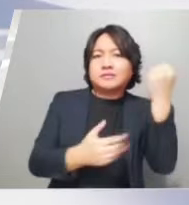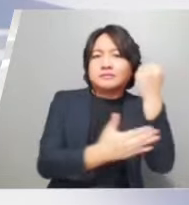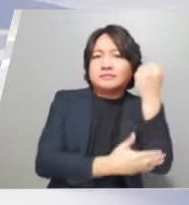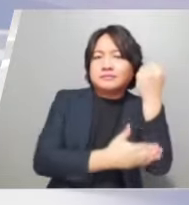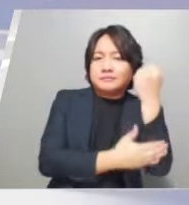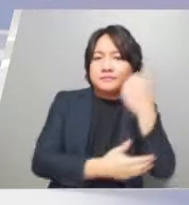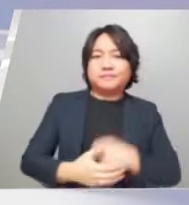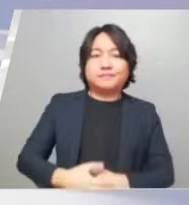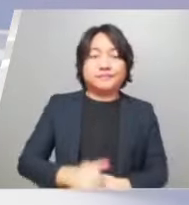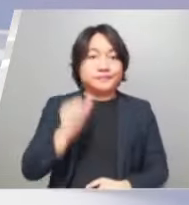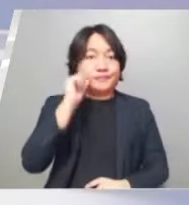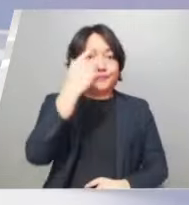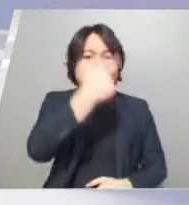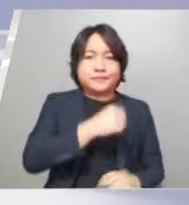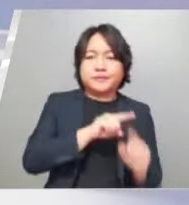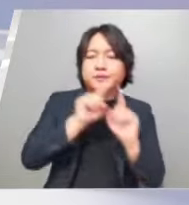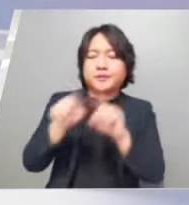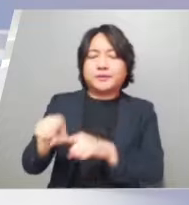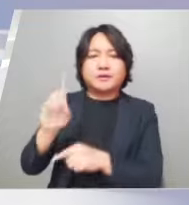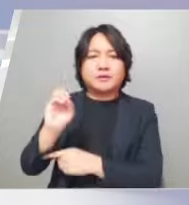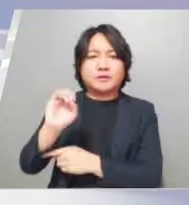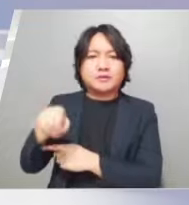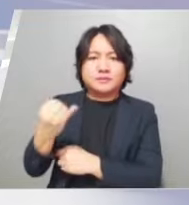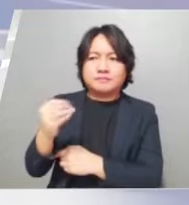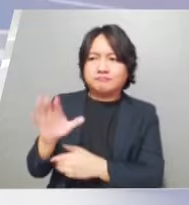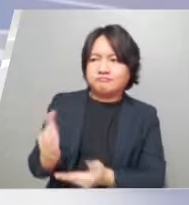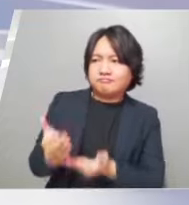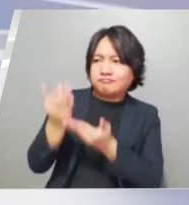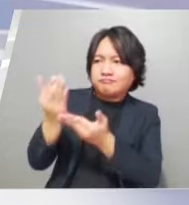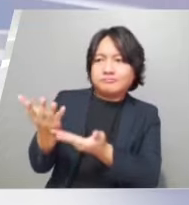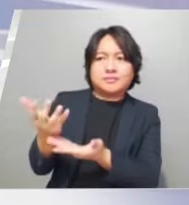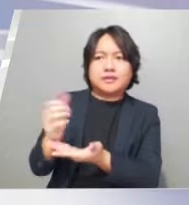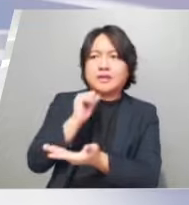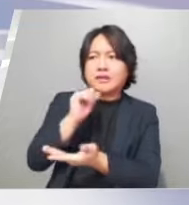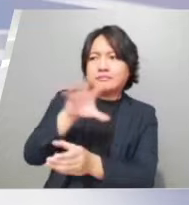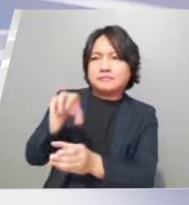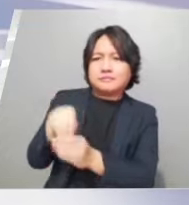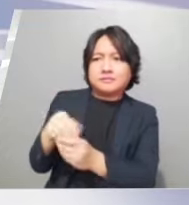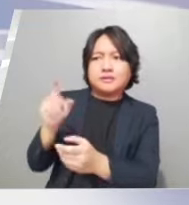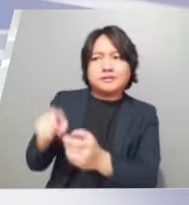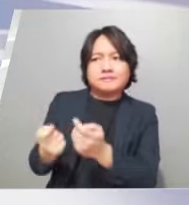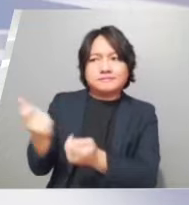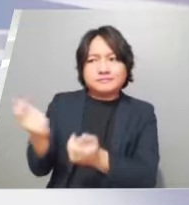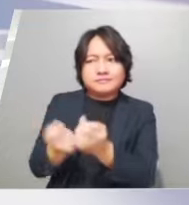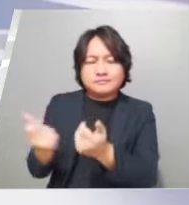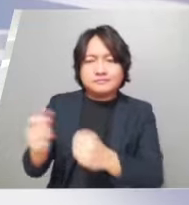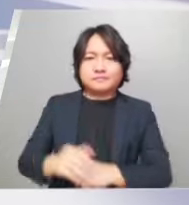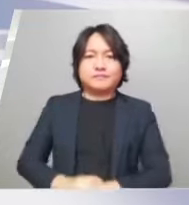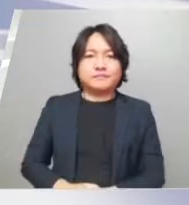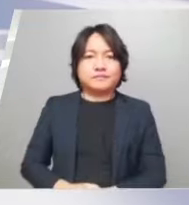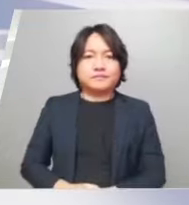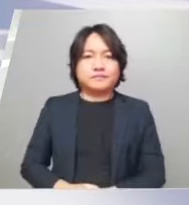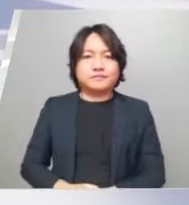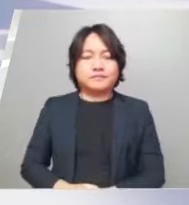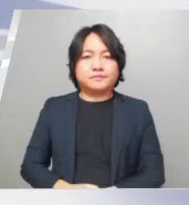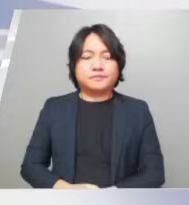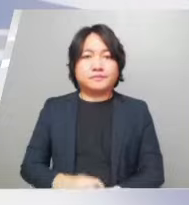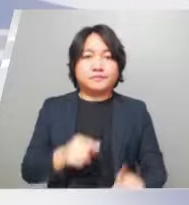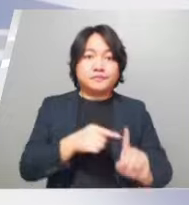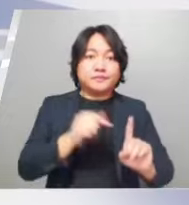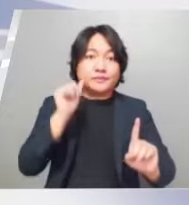preliminary investigation pero tumangging magbigay ng pahayag. Pero giit ng abogado niya, una-una, wala man siya dito eh.